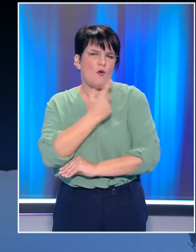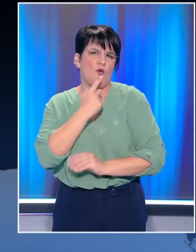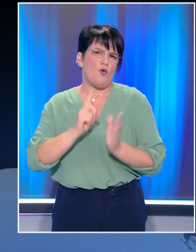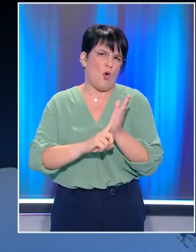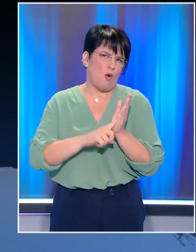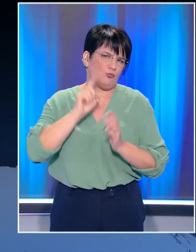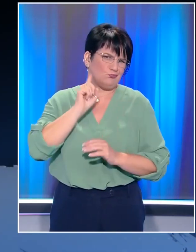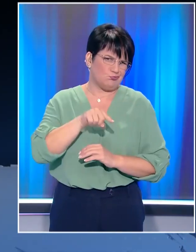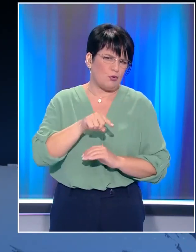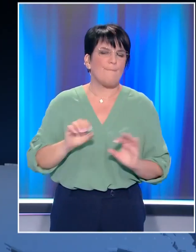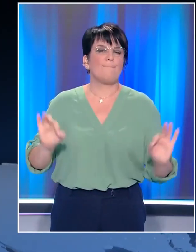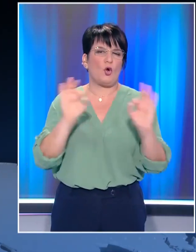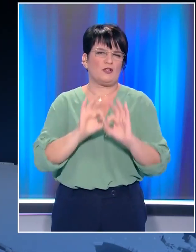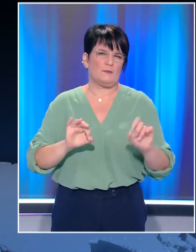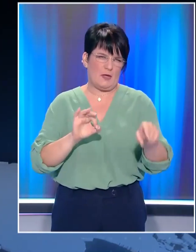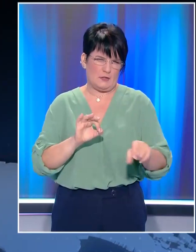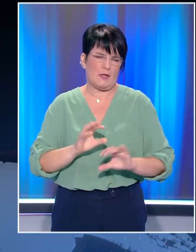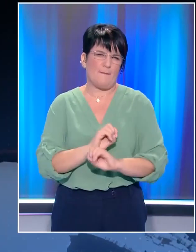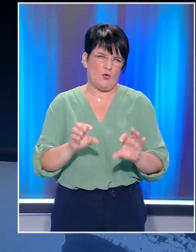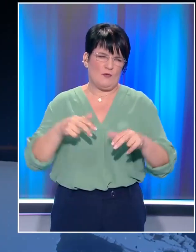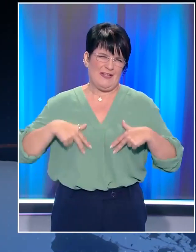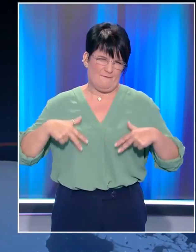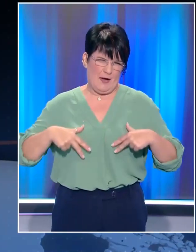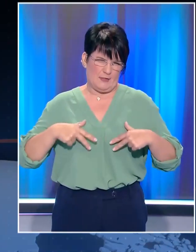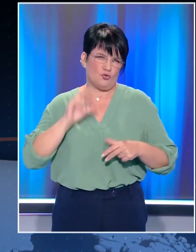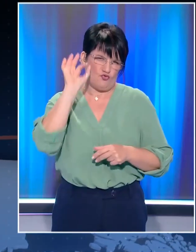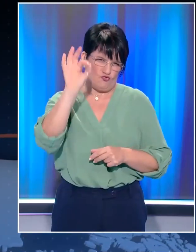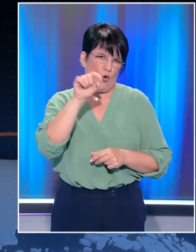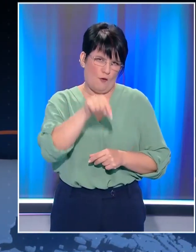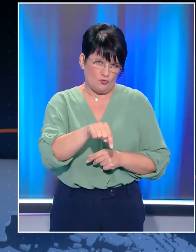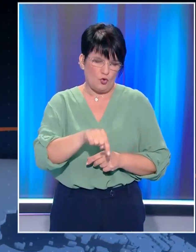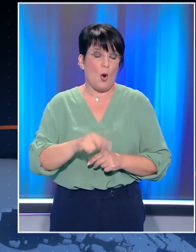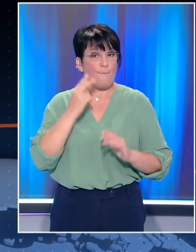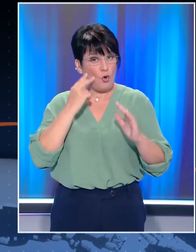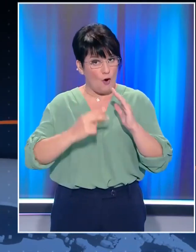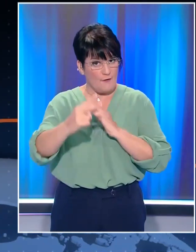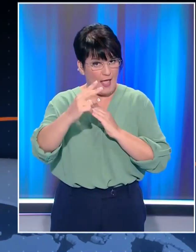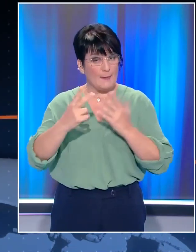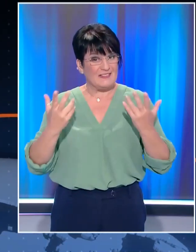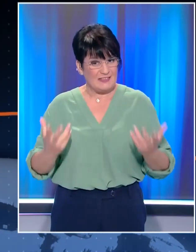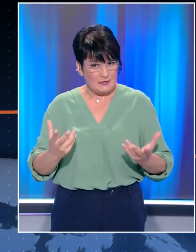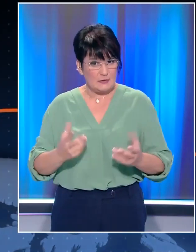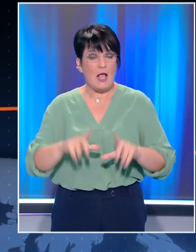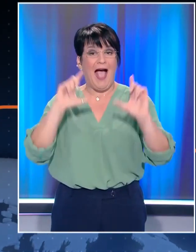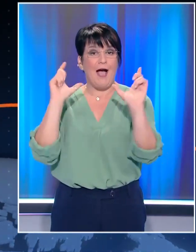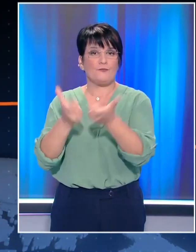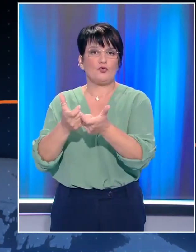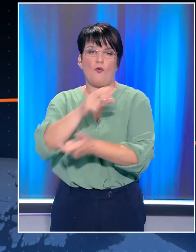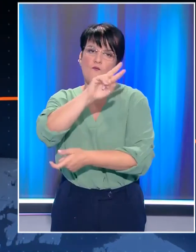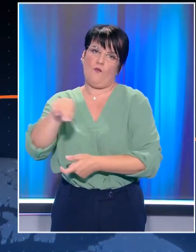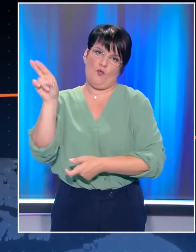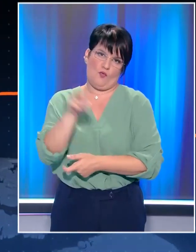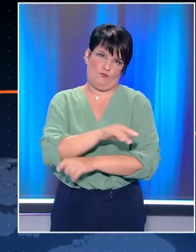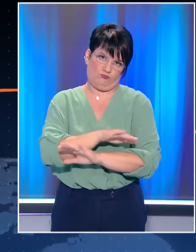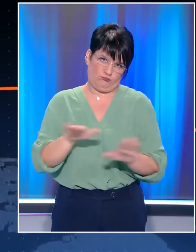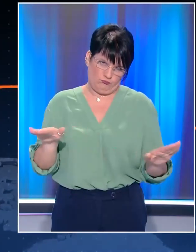νόμο, ετοιμάζει σύμφωνα με πληροφορίες η κυβέρνηση. Συγκεκριμένα θα προβλέπεται εξαίρεση του αυτοφόρου για τις περιπτώσεις